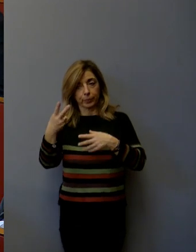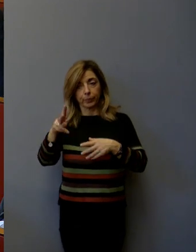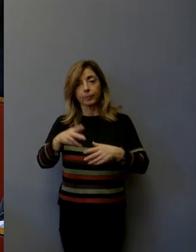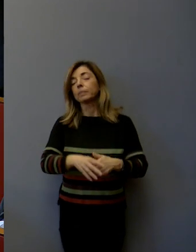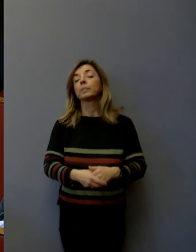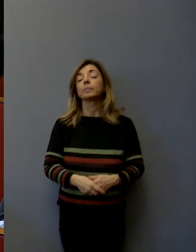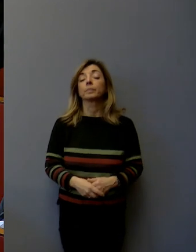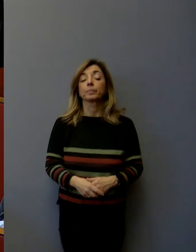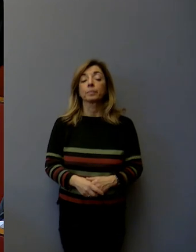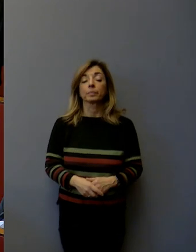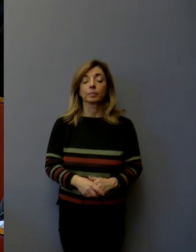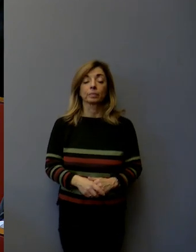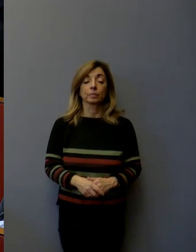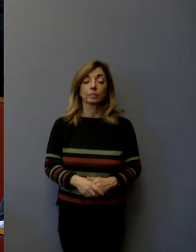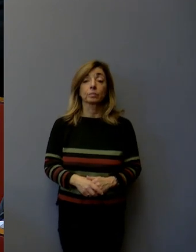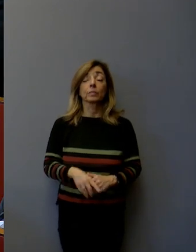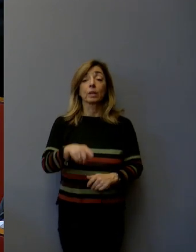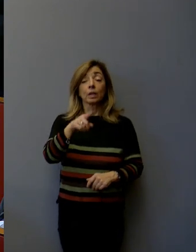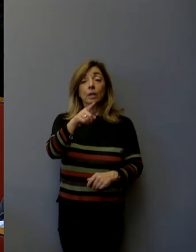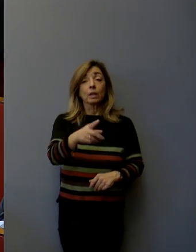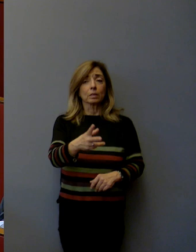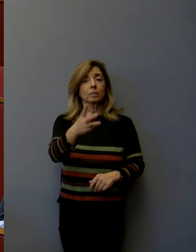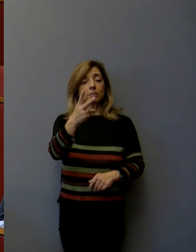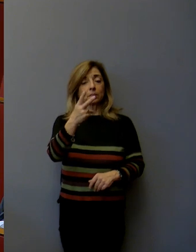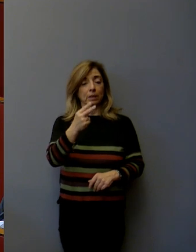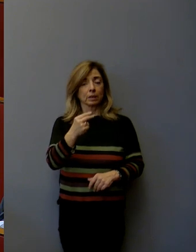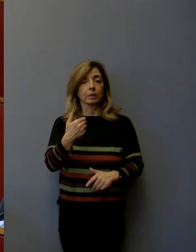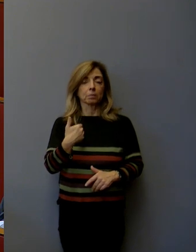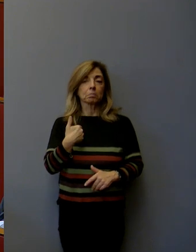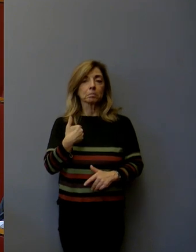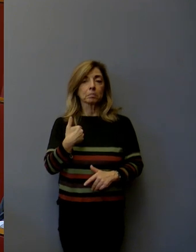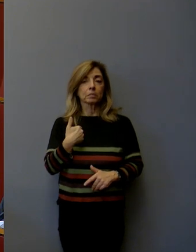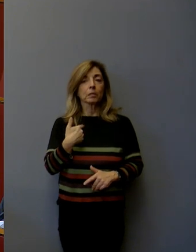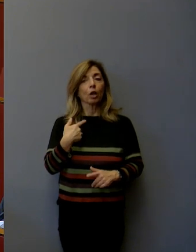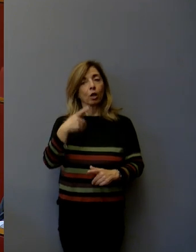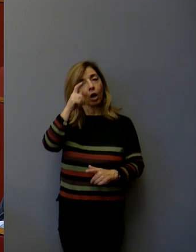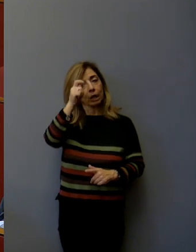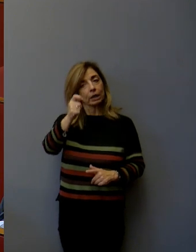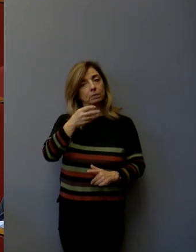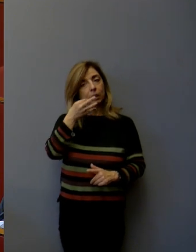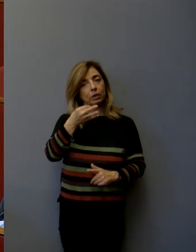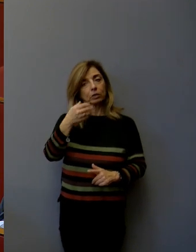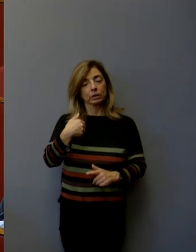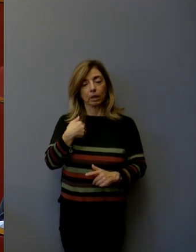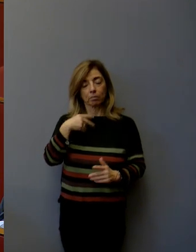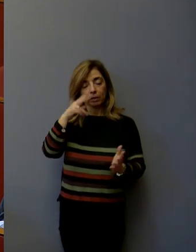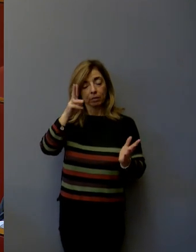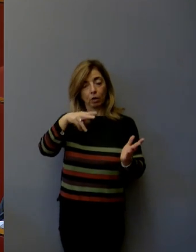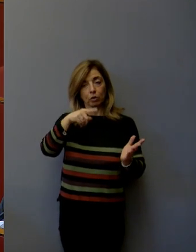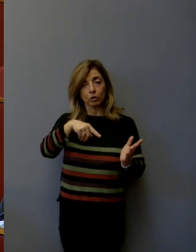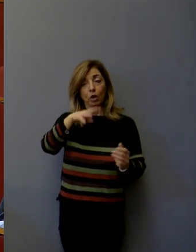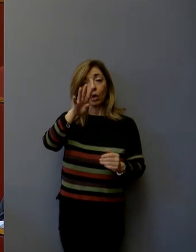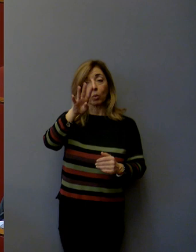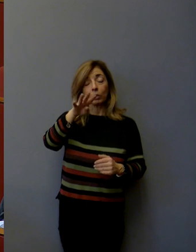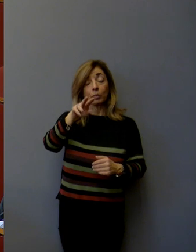per correttezza rispetto a quello che lei mi ha detto perché sono una collega molto rispettosa e ai 4.337